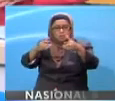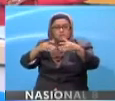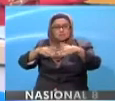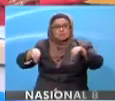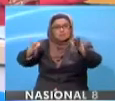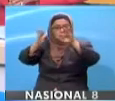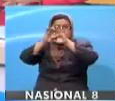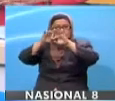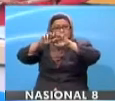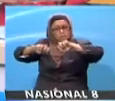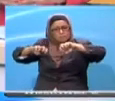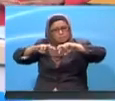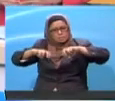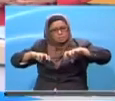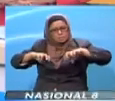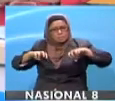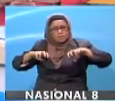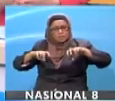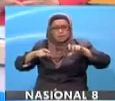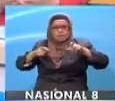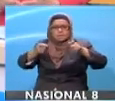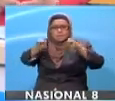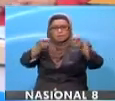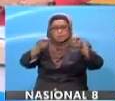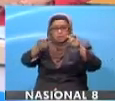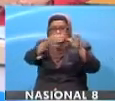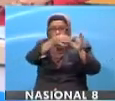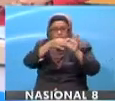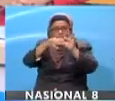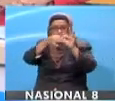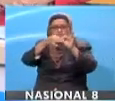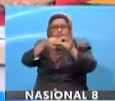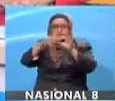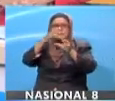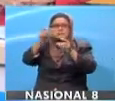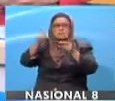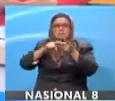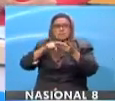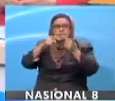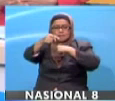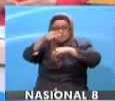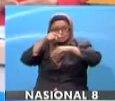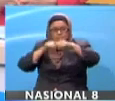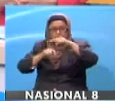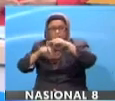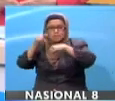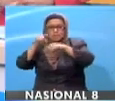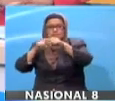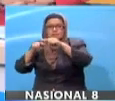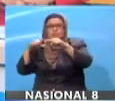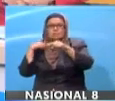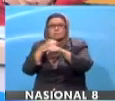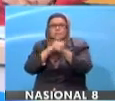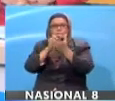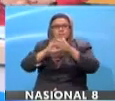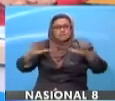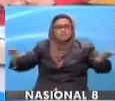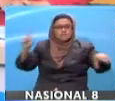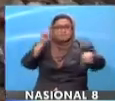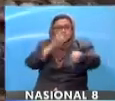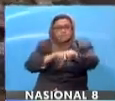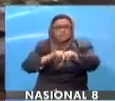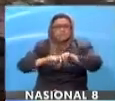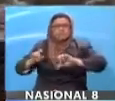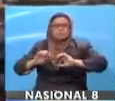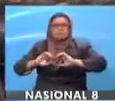adalah untuk mengkaji koordinasi kawasan bencana serta pengagihan anggota keselamatan dan orang awam ketika bencana.